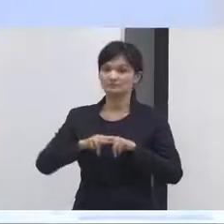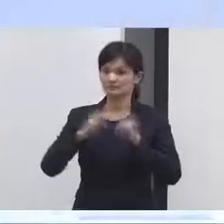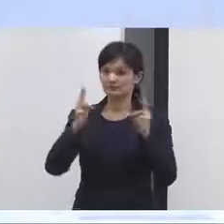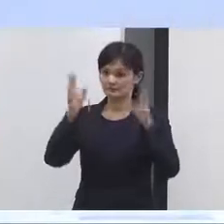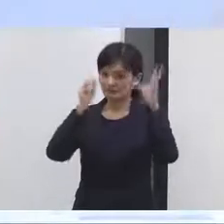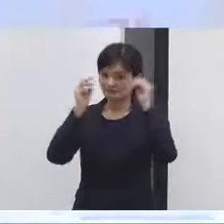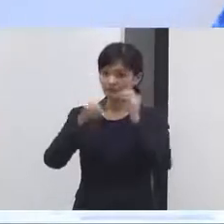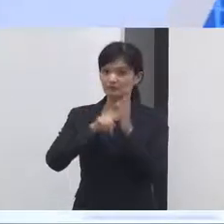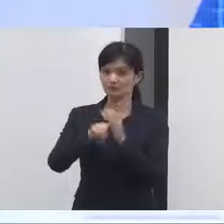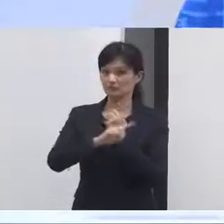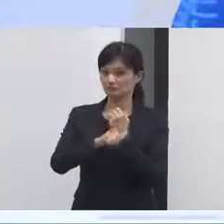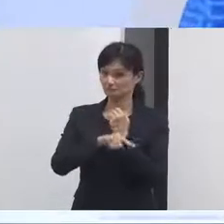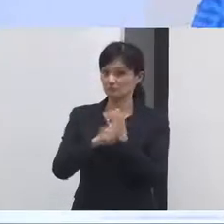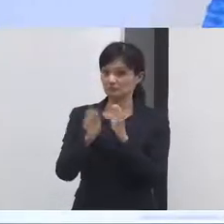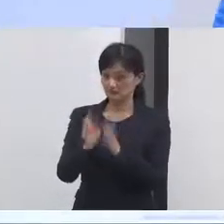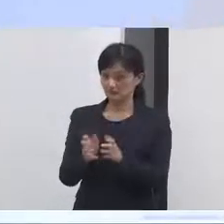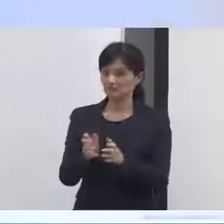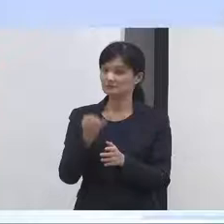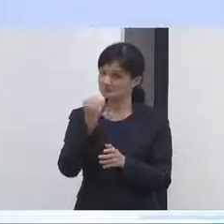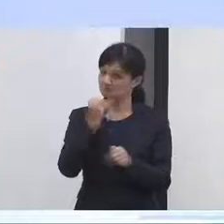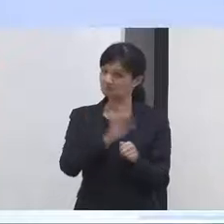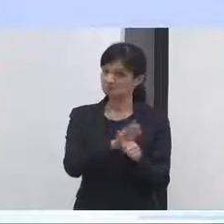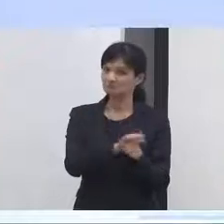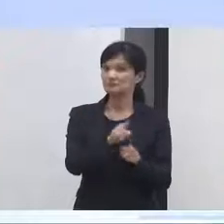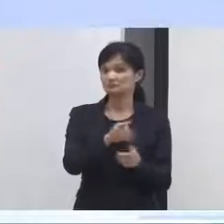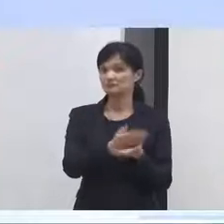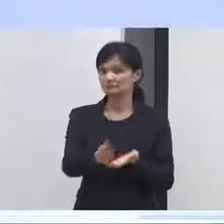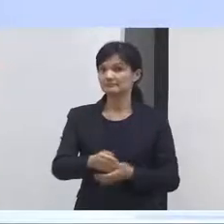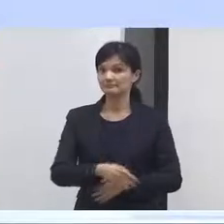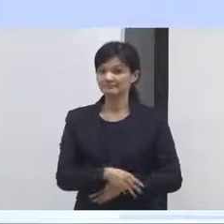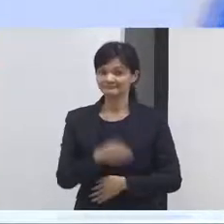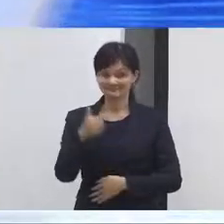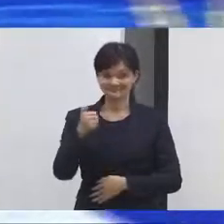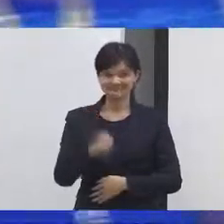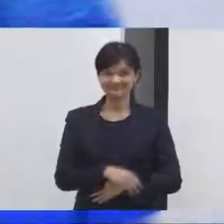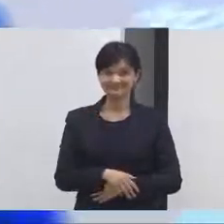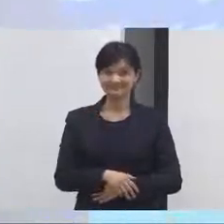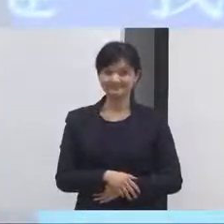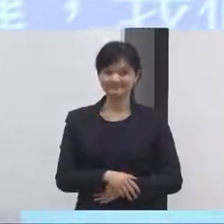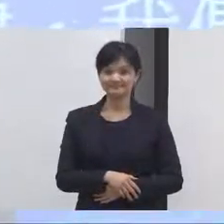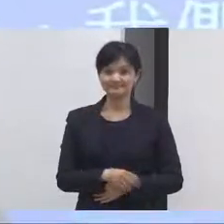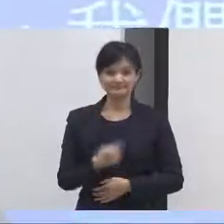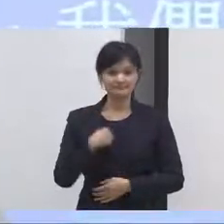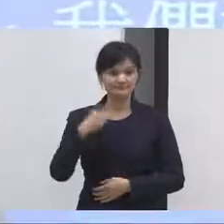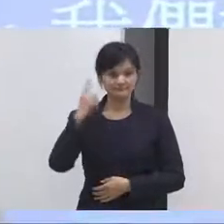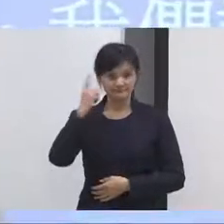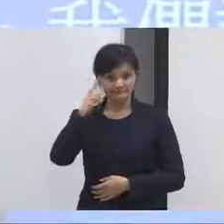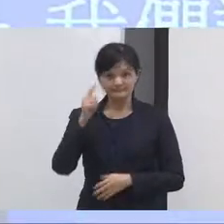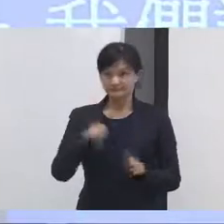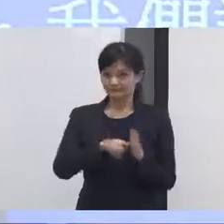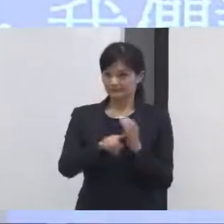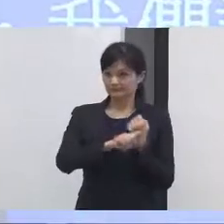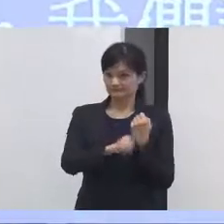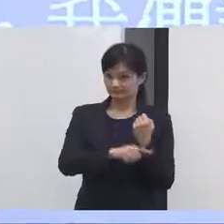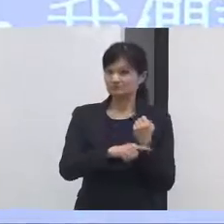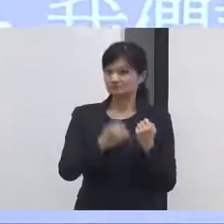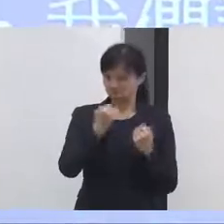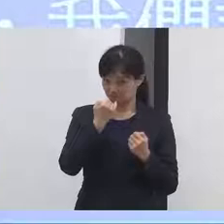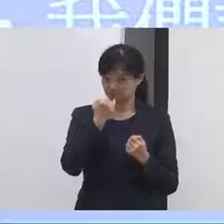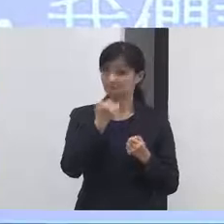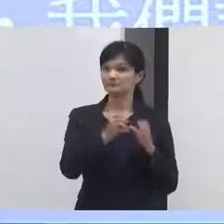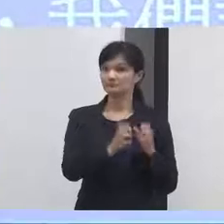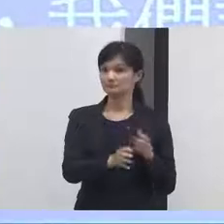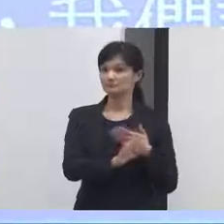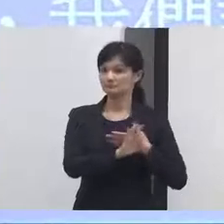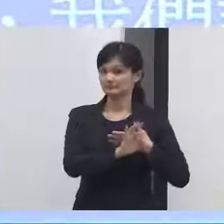以排除这个问题。然后我个人的期待是这样子。 对，我觉得专法可能是一个方向。然后